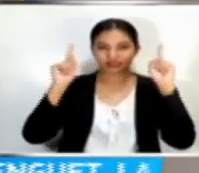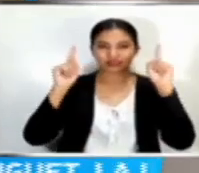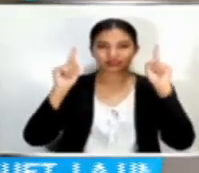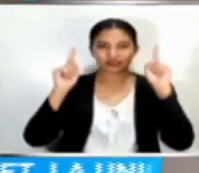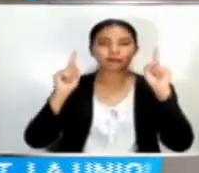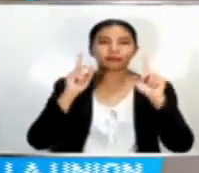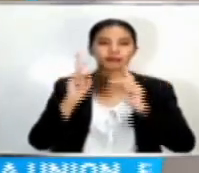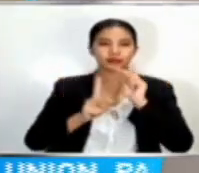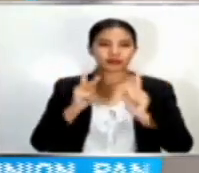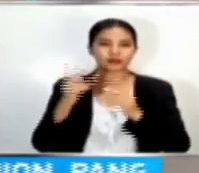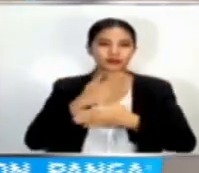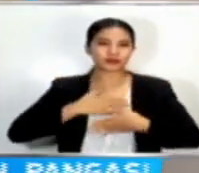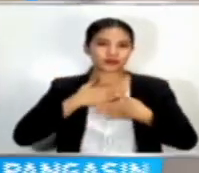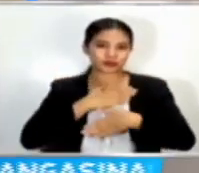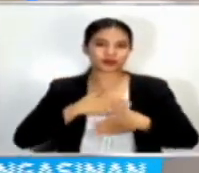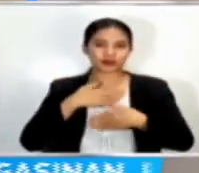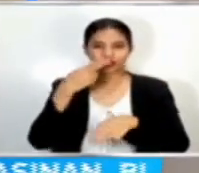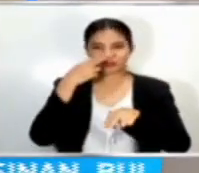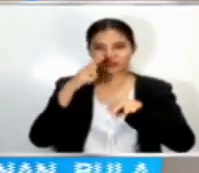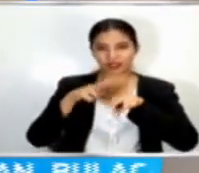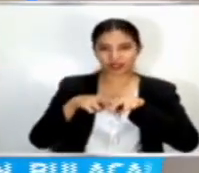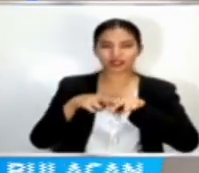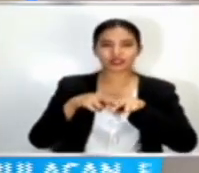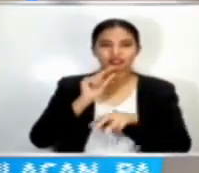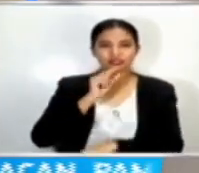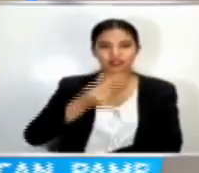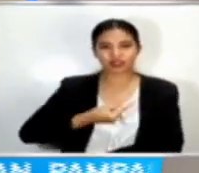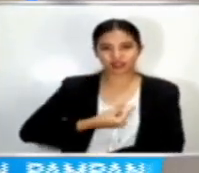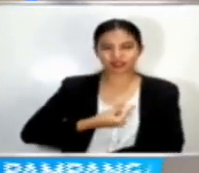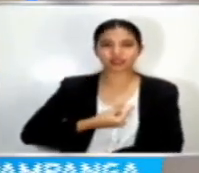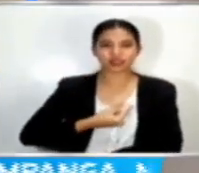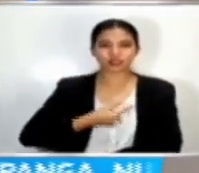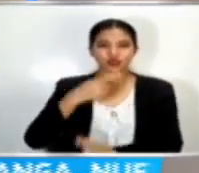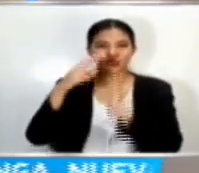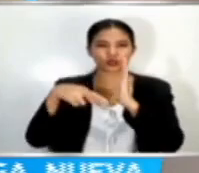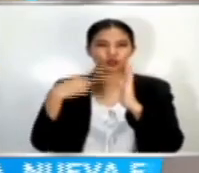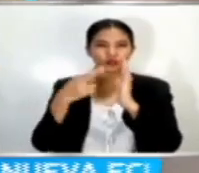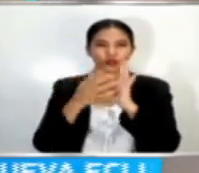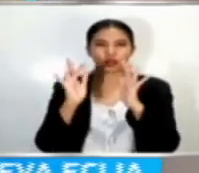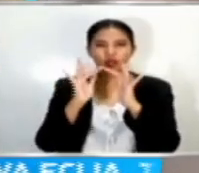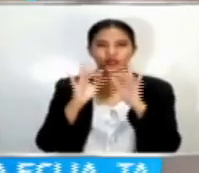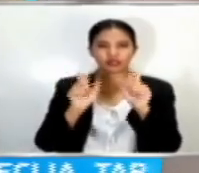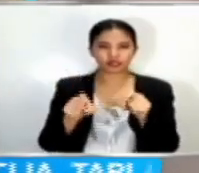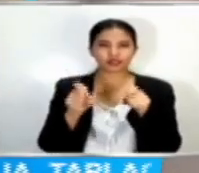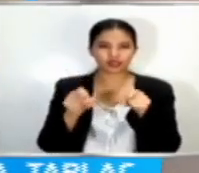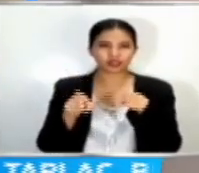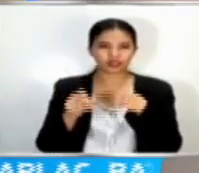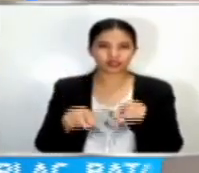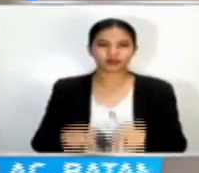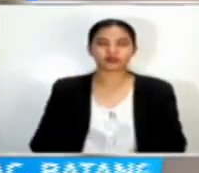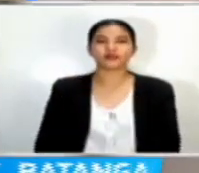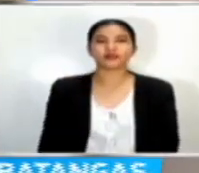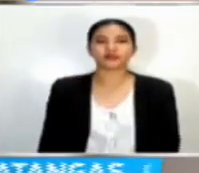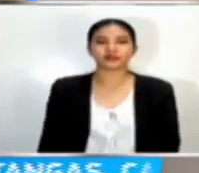kwelang guesting sa Daddy's Girl nitong Sabado sa role na online seller. Katatibayan GMA News.